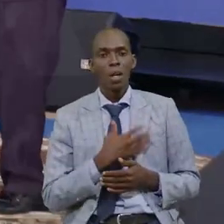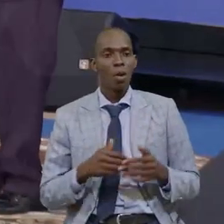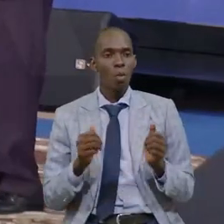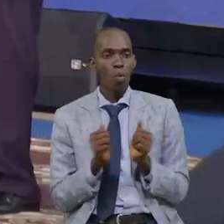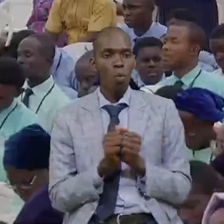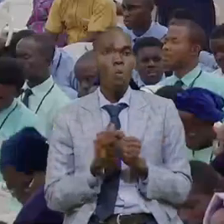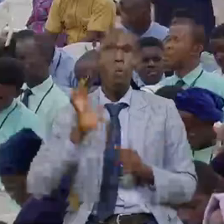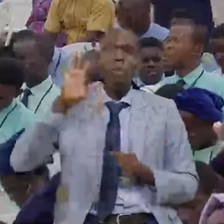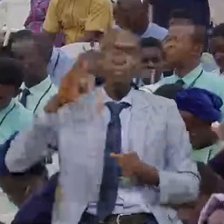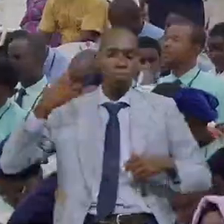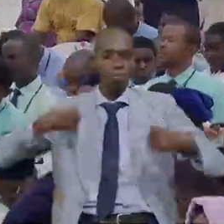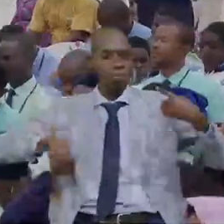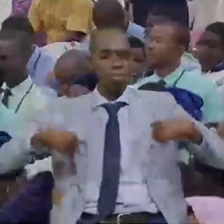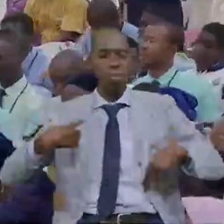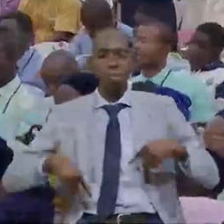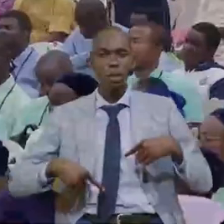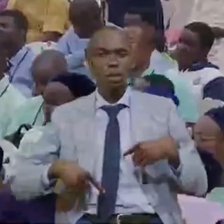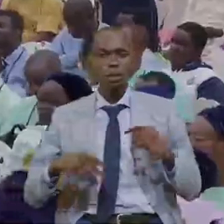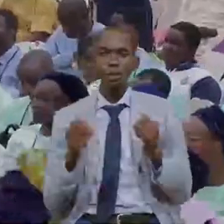Et c'est par ses meurtrissures.